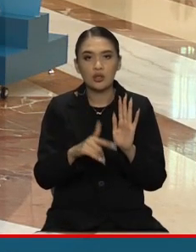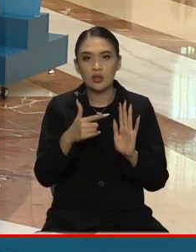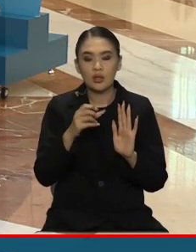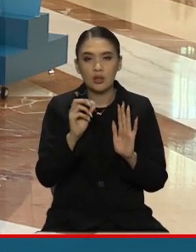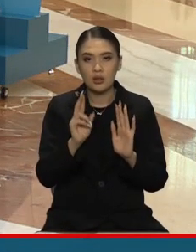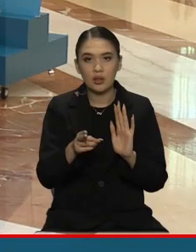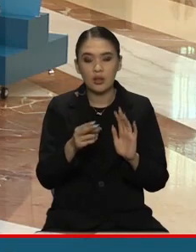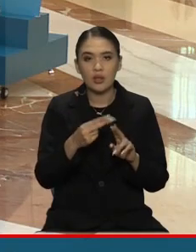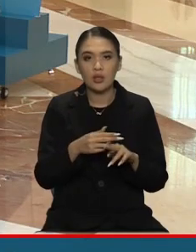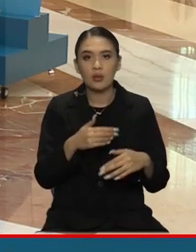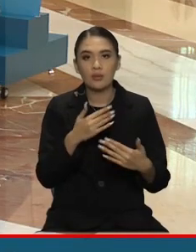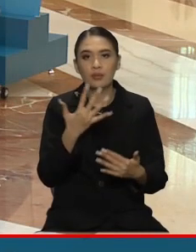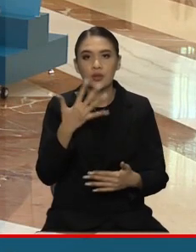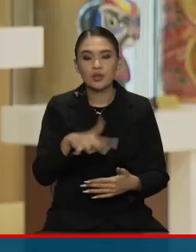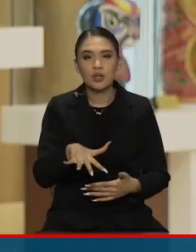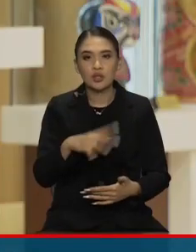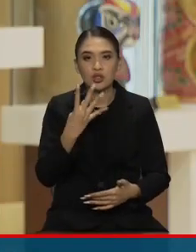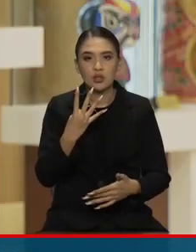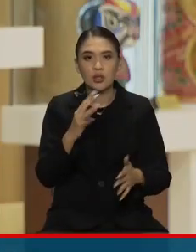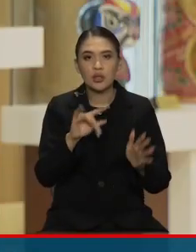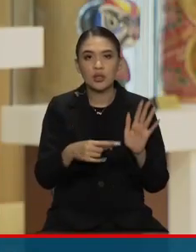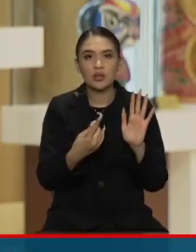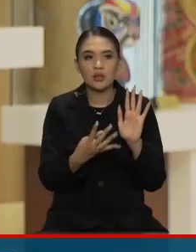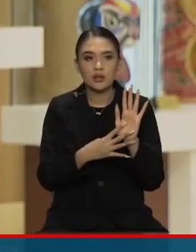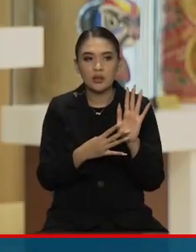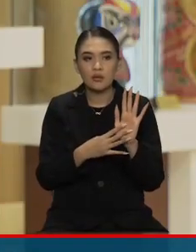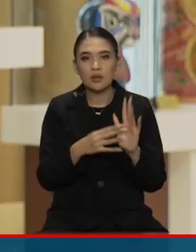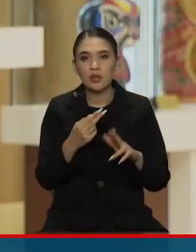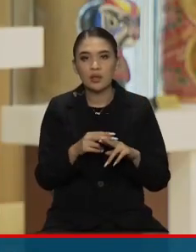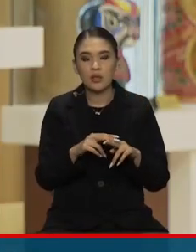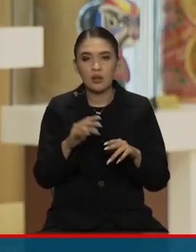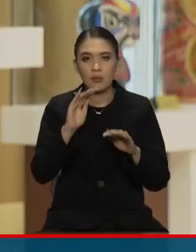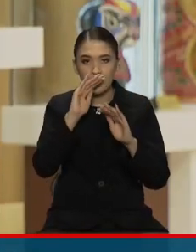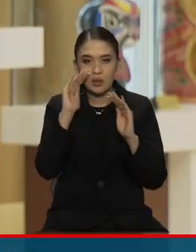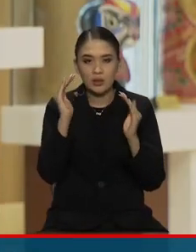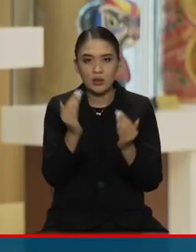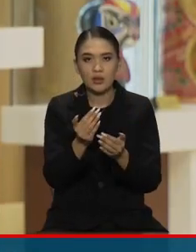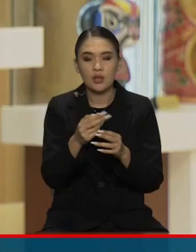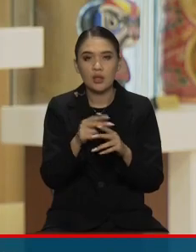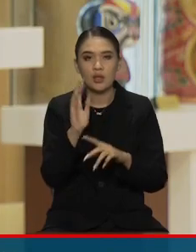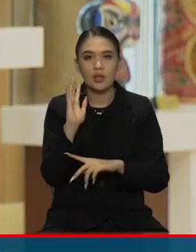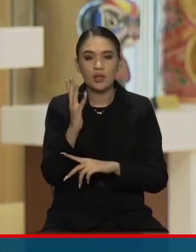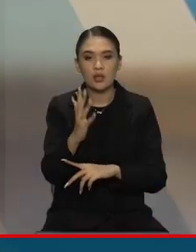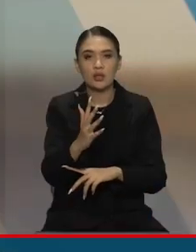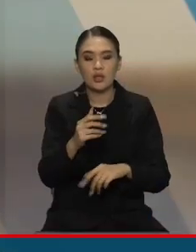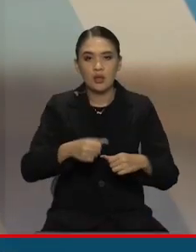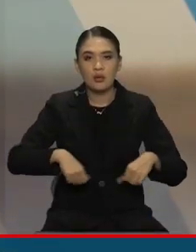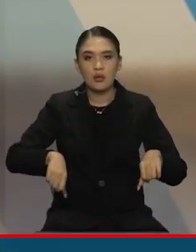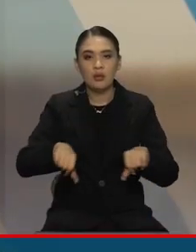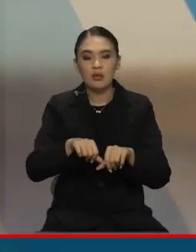них 54,9 55 тысяч это покрытое лесом площадь Кроме того